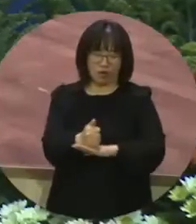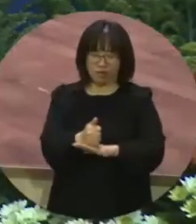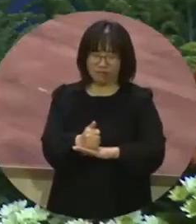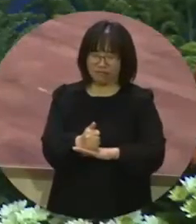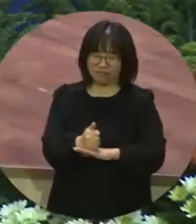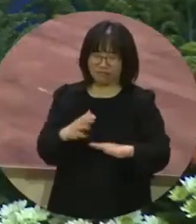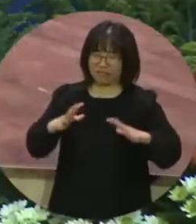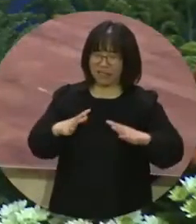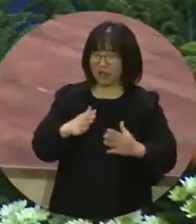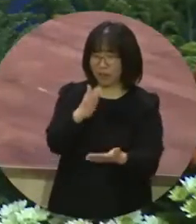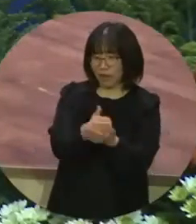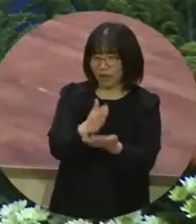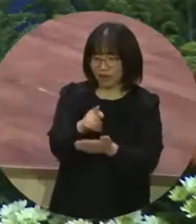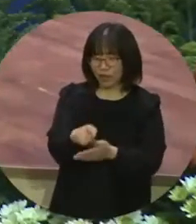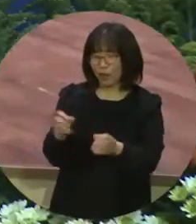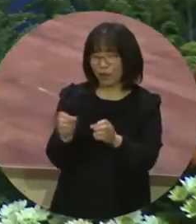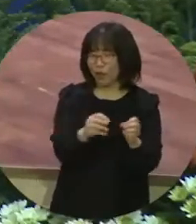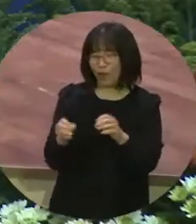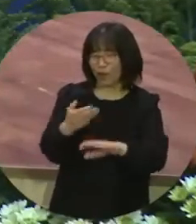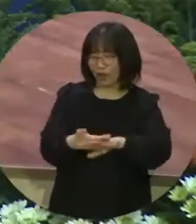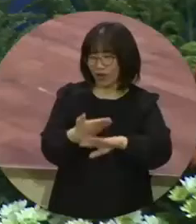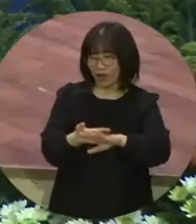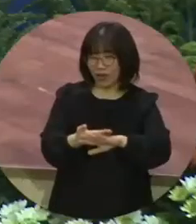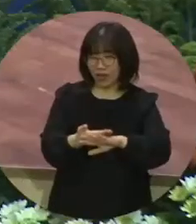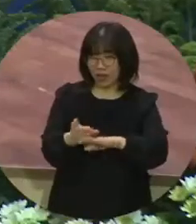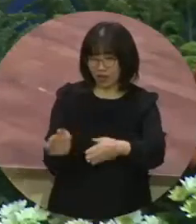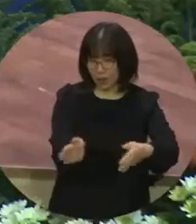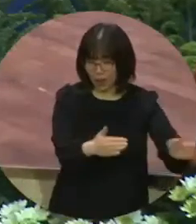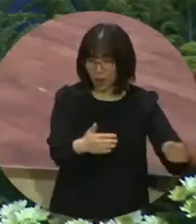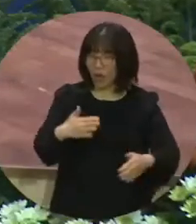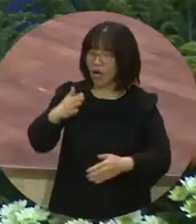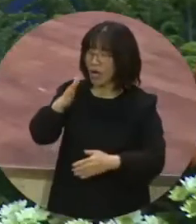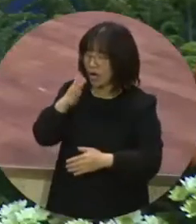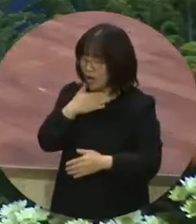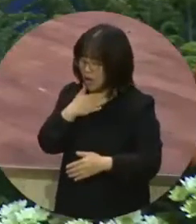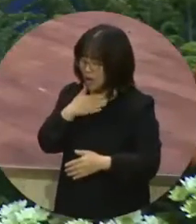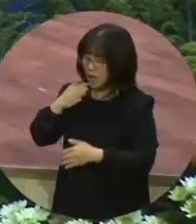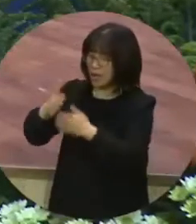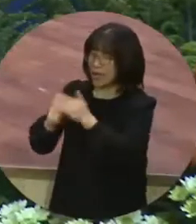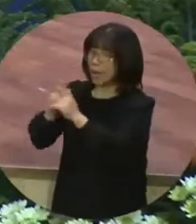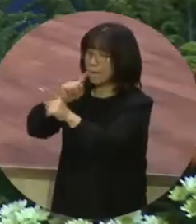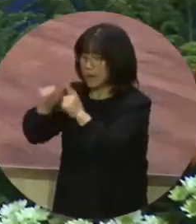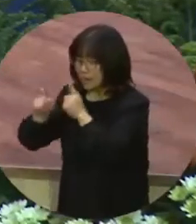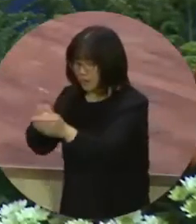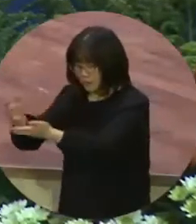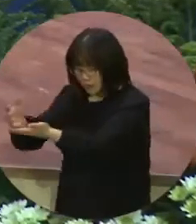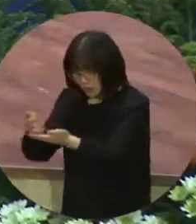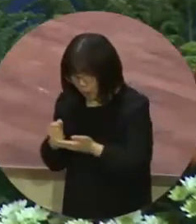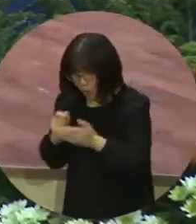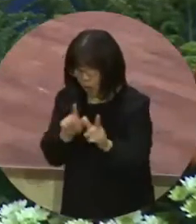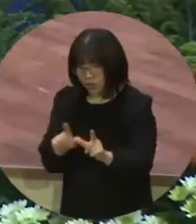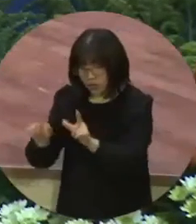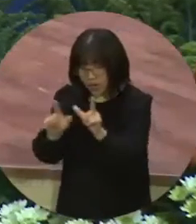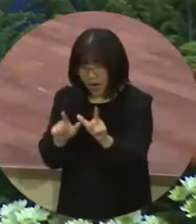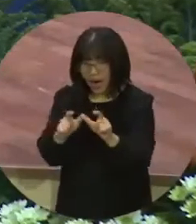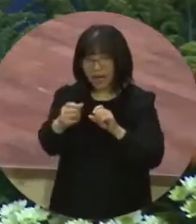아니에요. 말씀을 내가 삶 속에 적용했더니 이렇게 하나님이 응답해 주셨다.